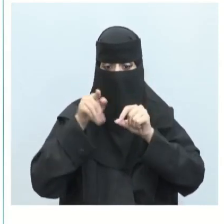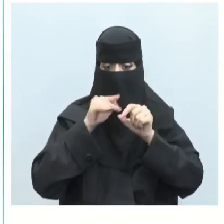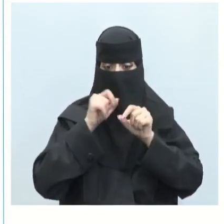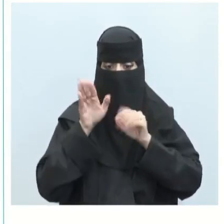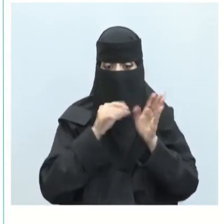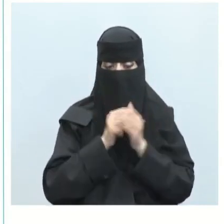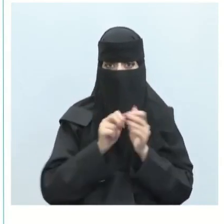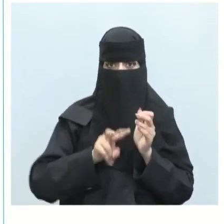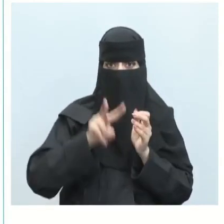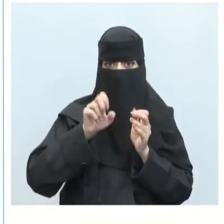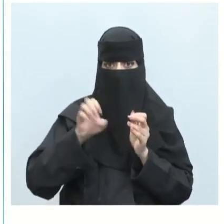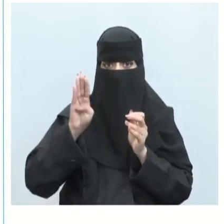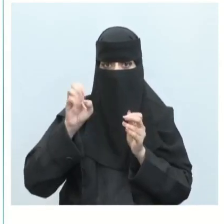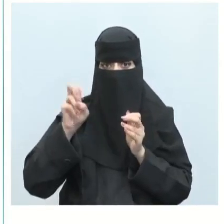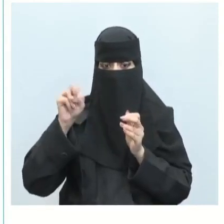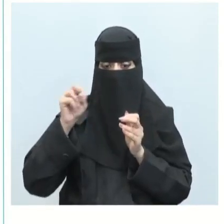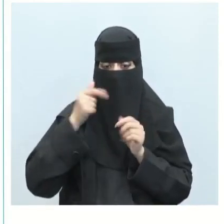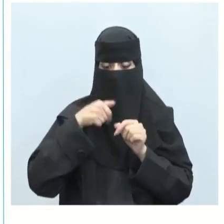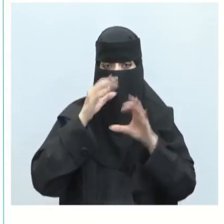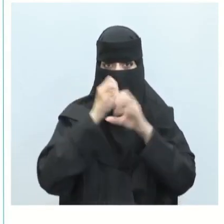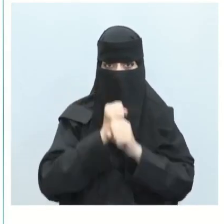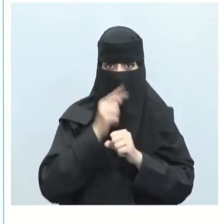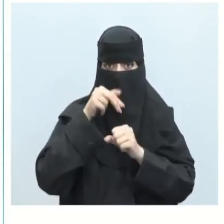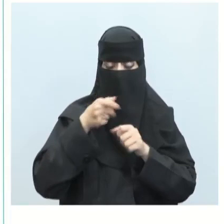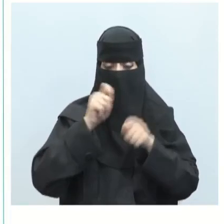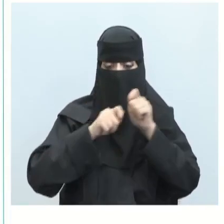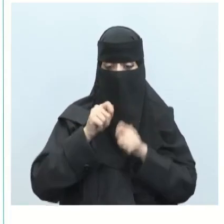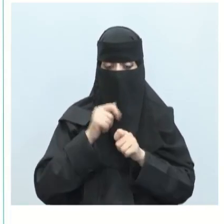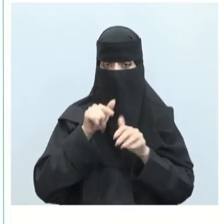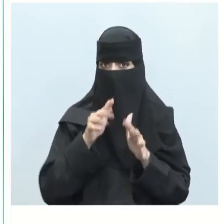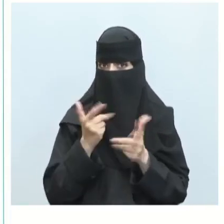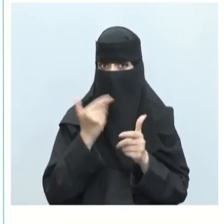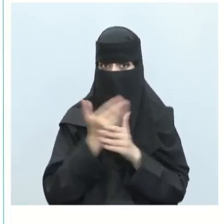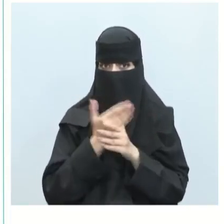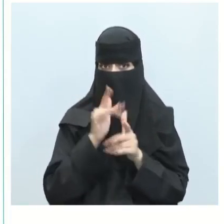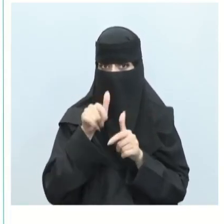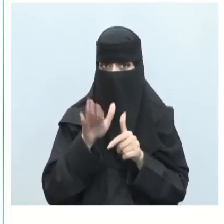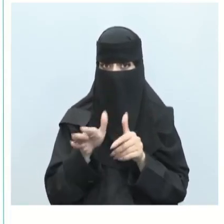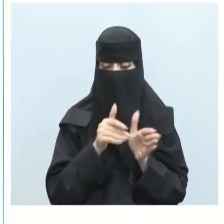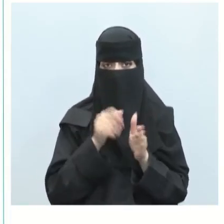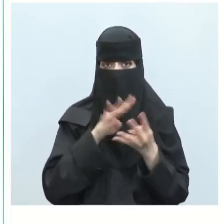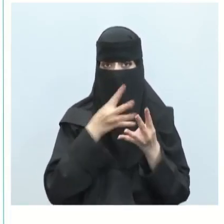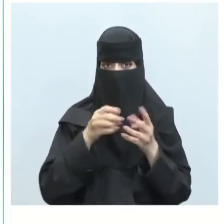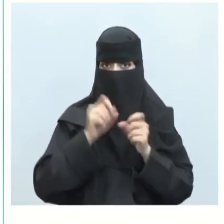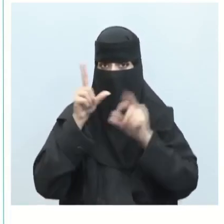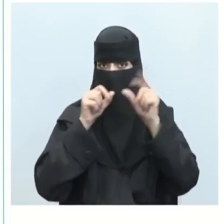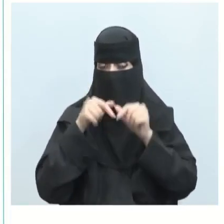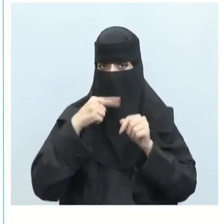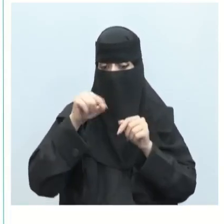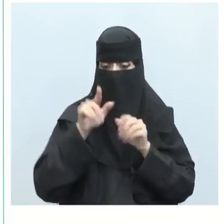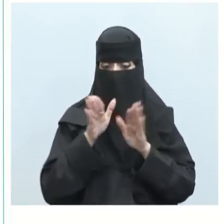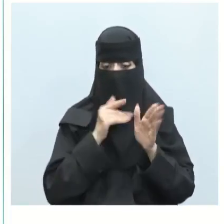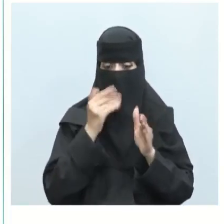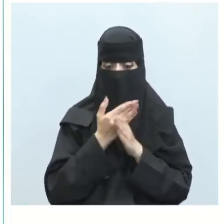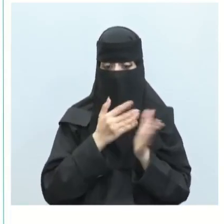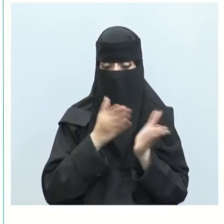ان يمكنك استخدامها لحمايه جهازك لماذا نستخدم هذه الشبكه الافتراضيه